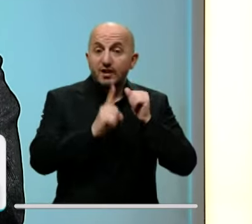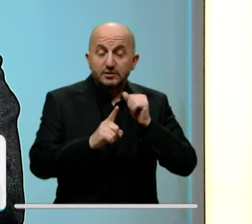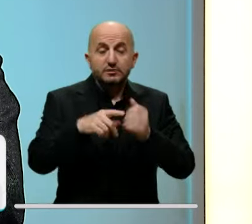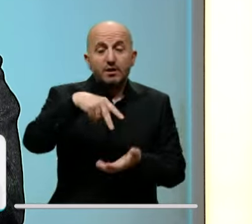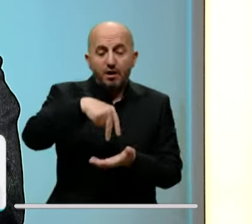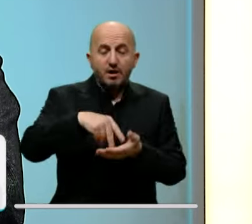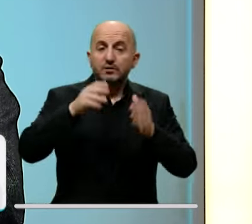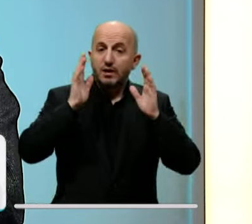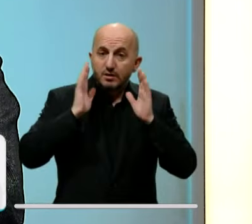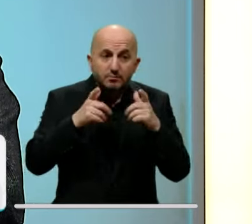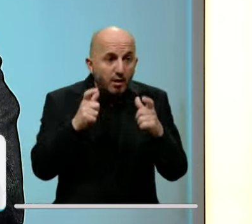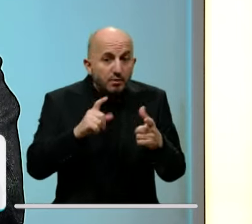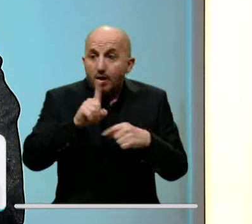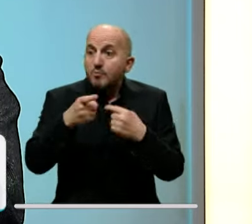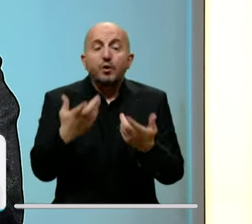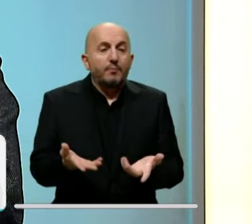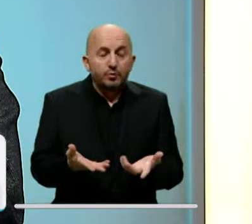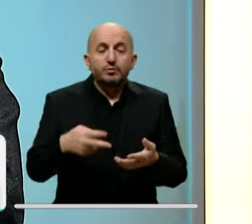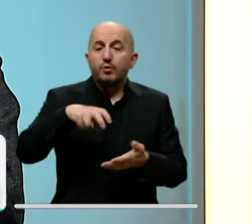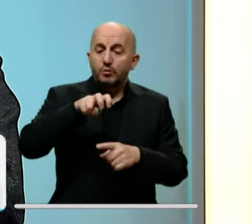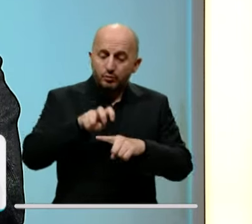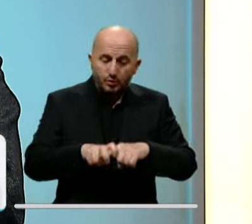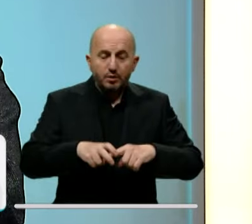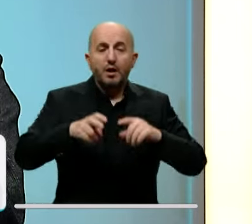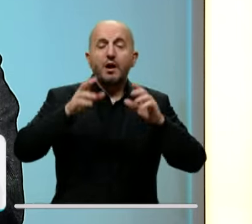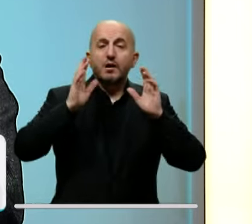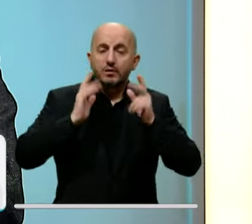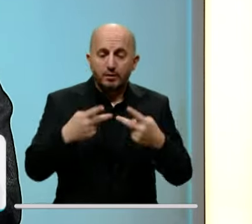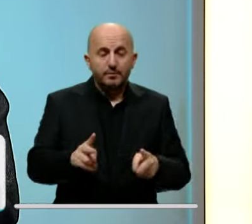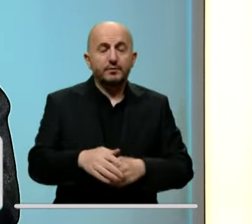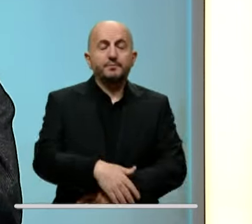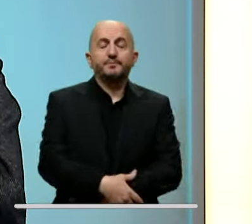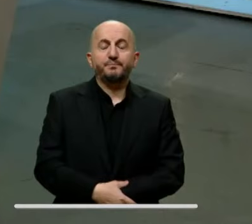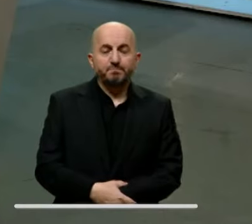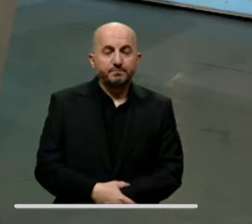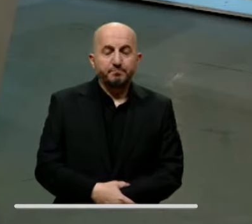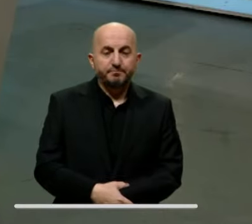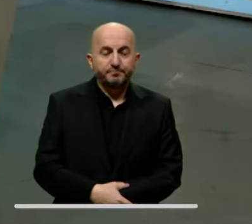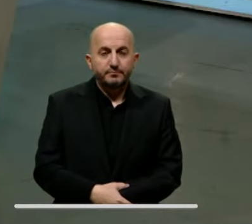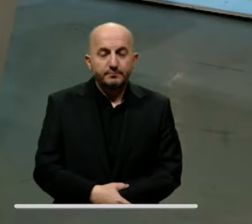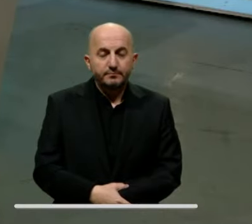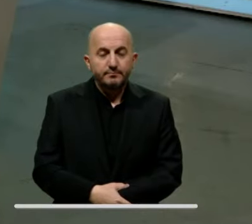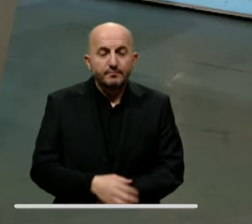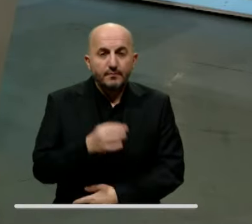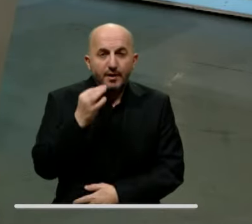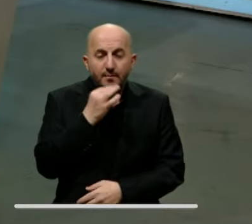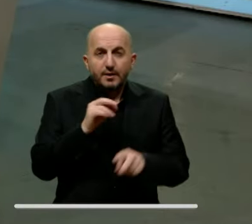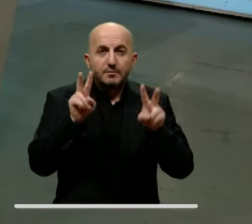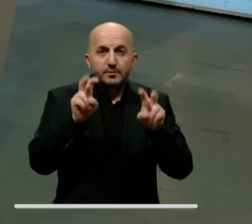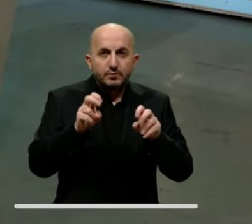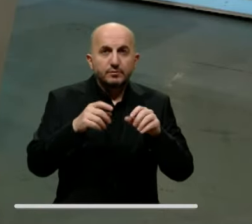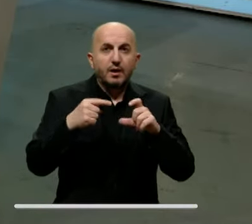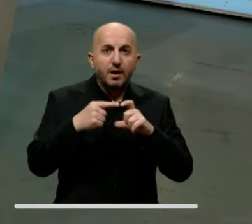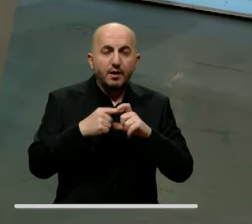da ayakta kılacak bir bir yer bulamıyorsa oturarak Eee kılabilir Eyvallah hocam şimdi benzer bir konuda Elif Hanım bir